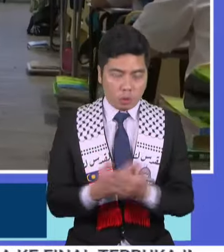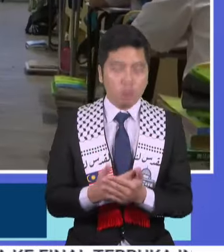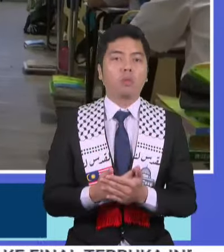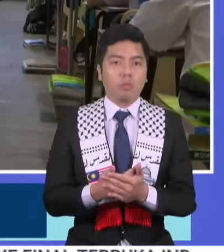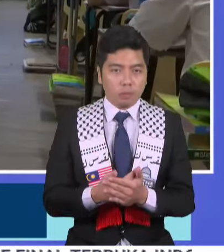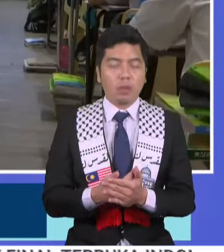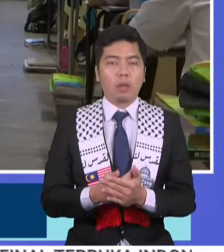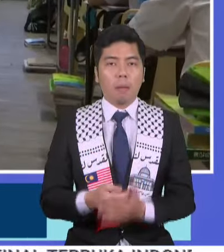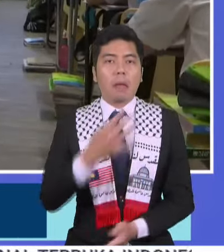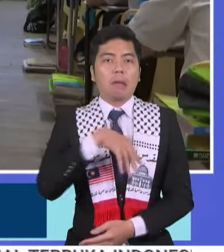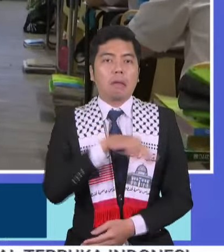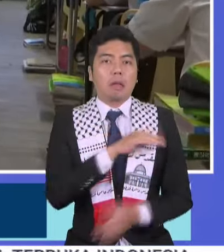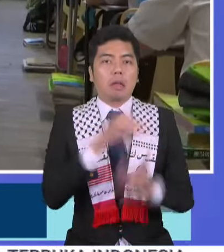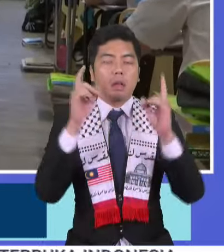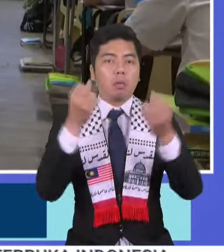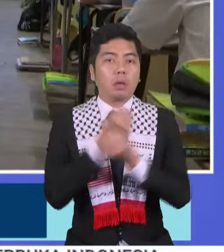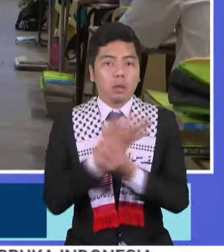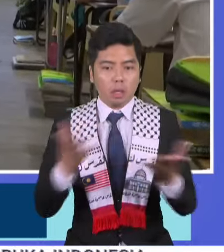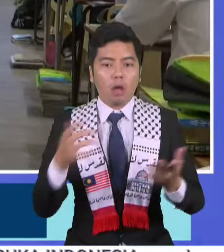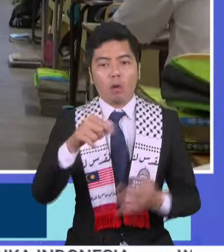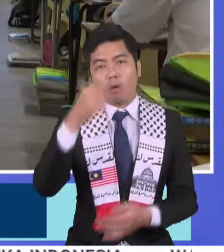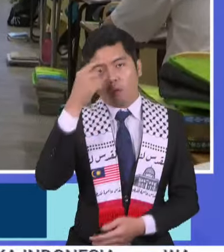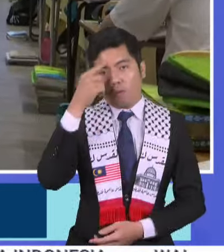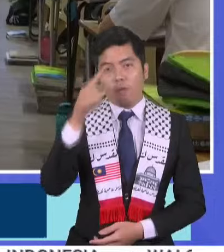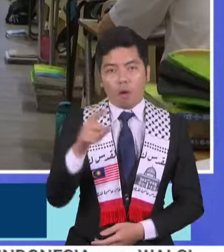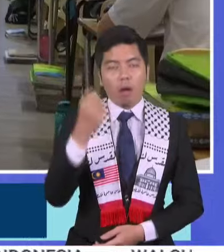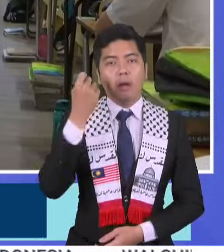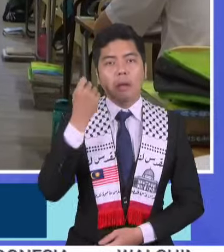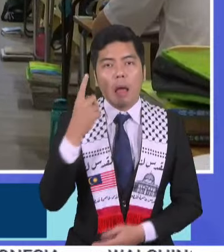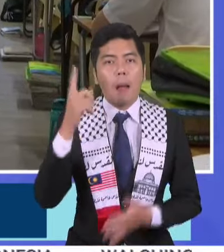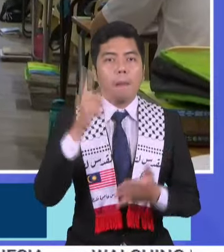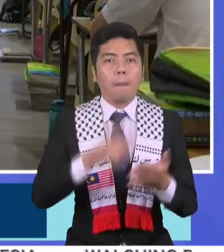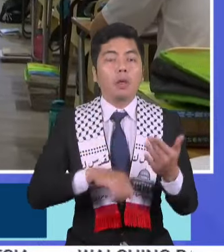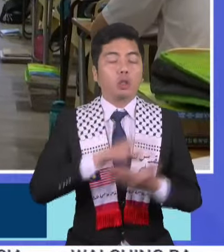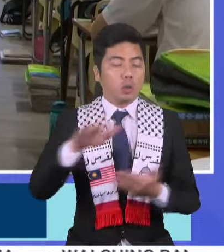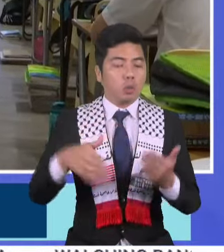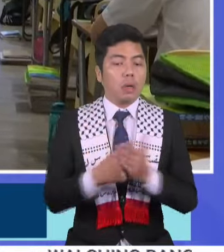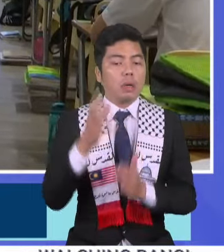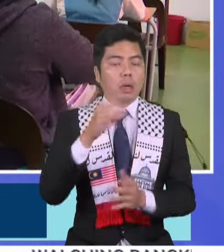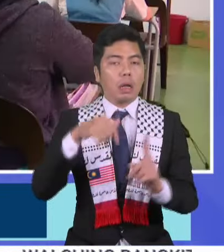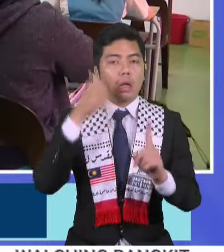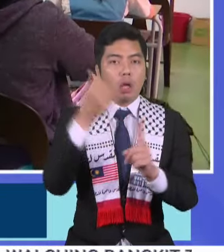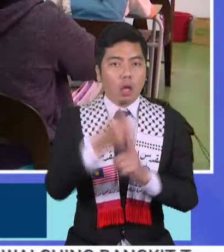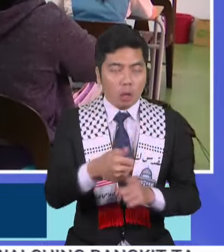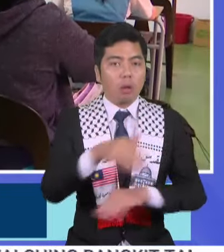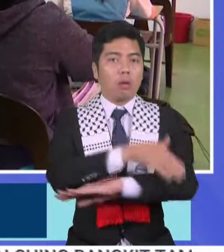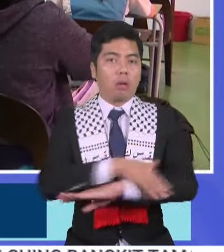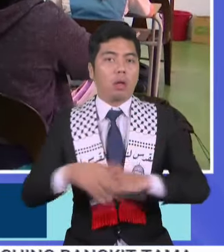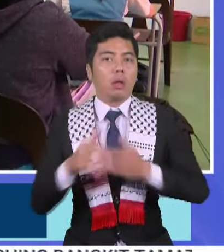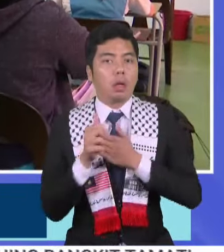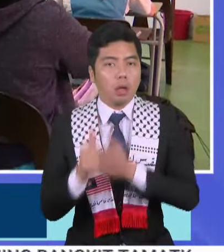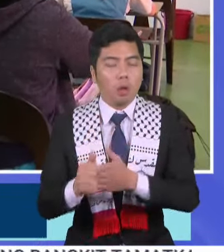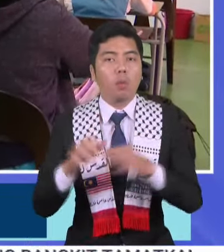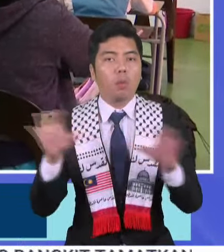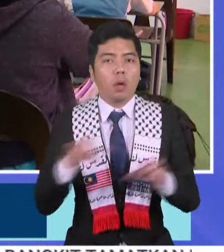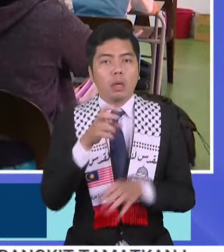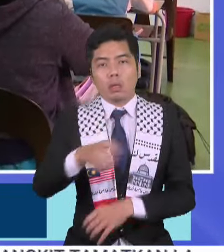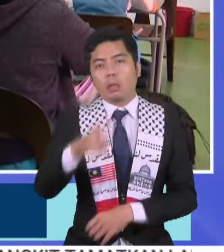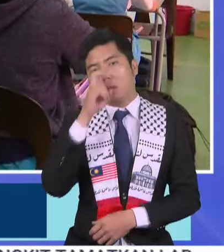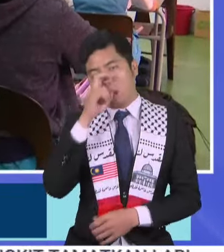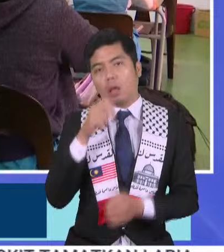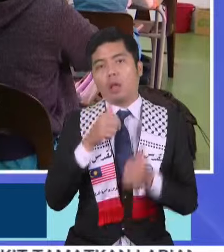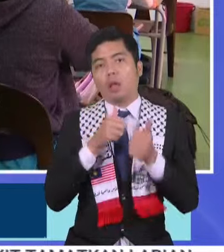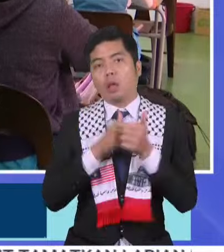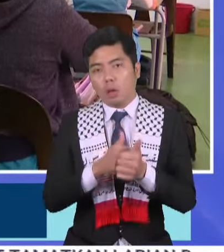terlibat. Menteri Pendidikan memberitahu sesi itu bertujuan memahami keperluan semua pihak, mematuhi garis panduan dan membuat